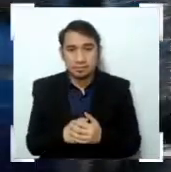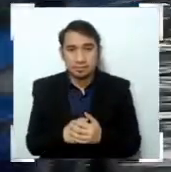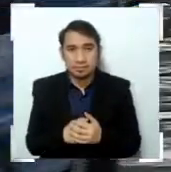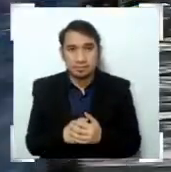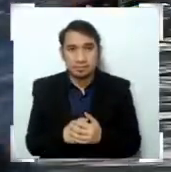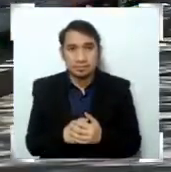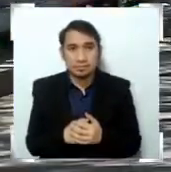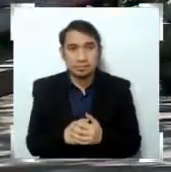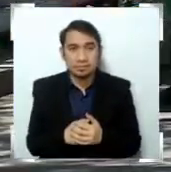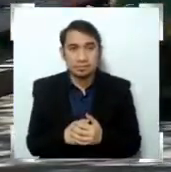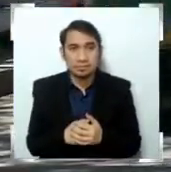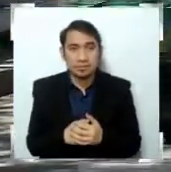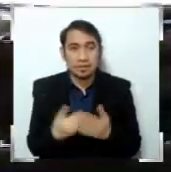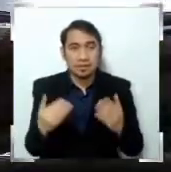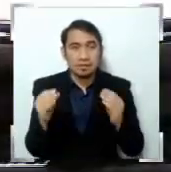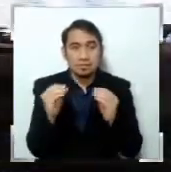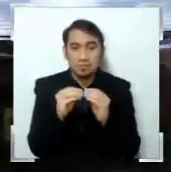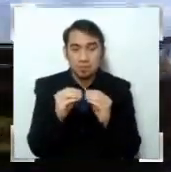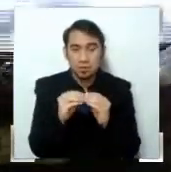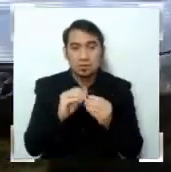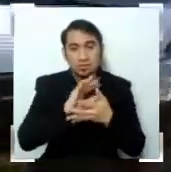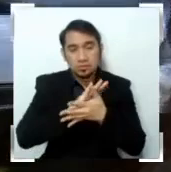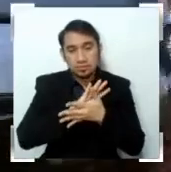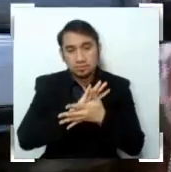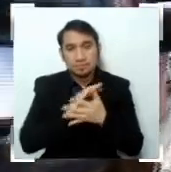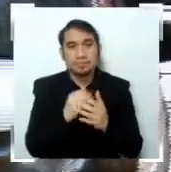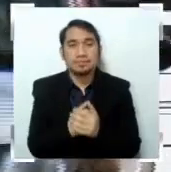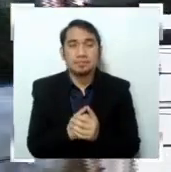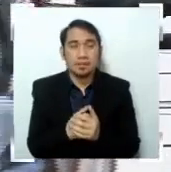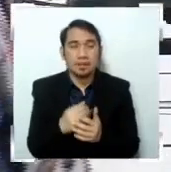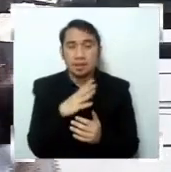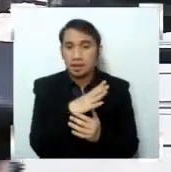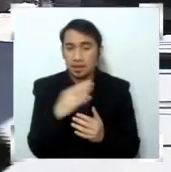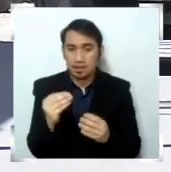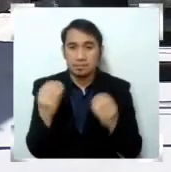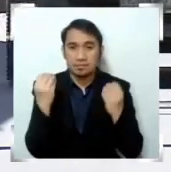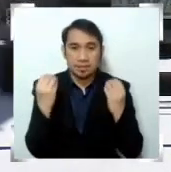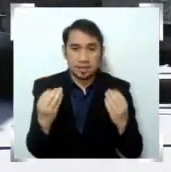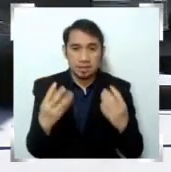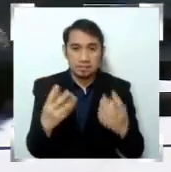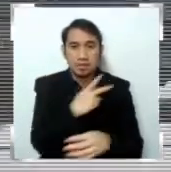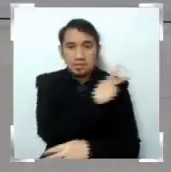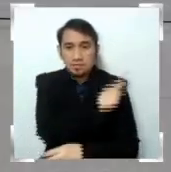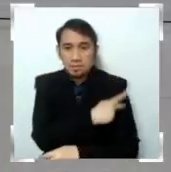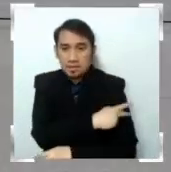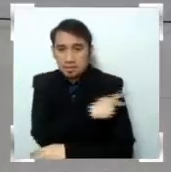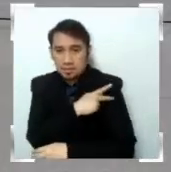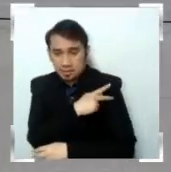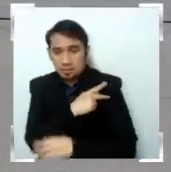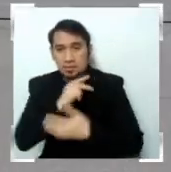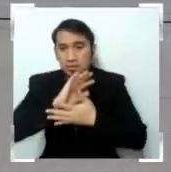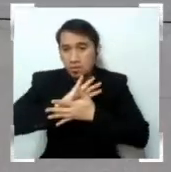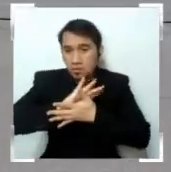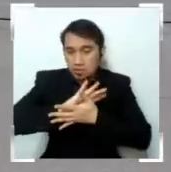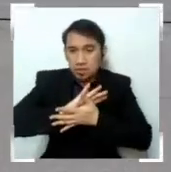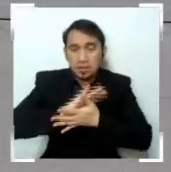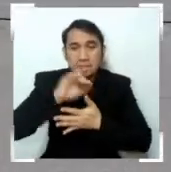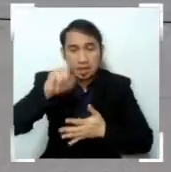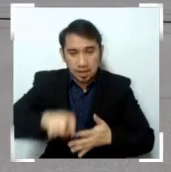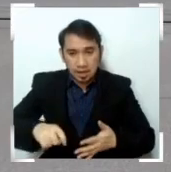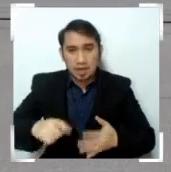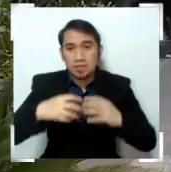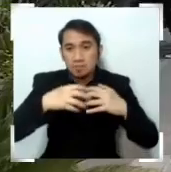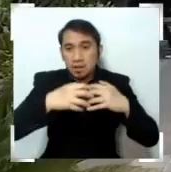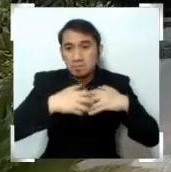COVID-19 cases, and therefore, since marami talaga ang mga pasyente ng COVID-19, kailangan ang respirators, ventilators. Kaya